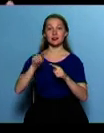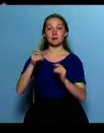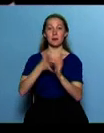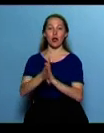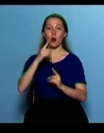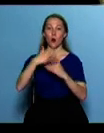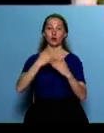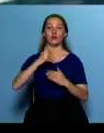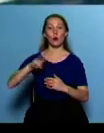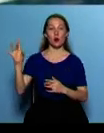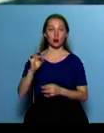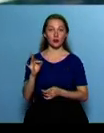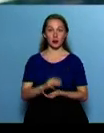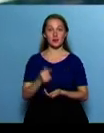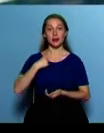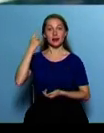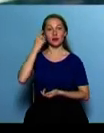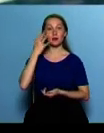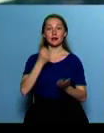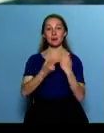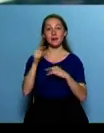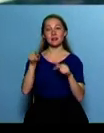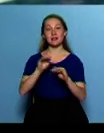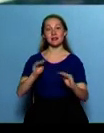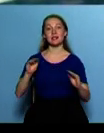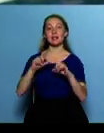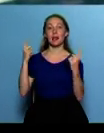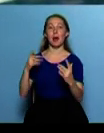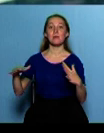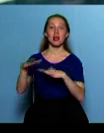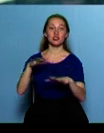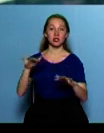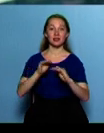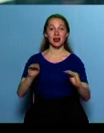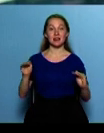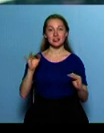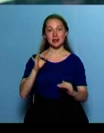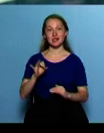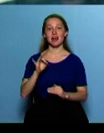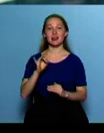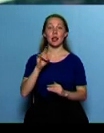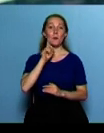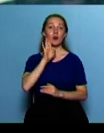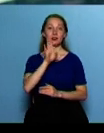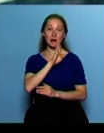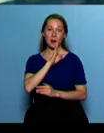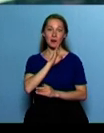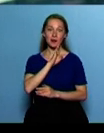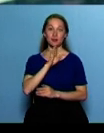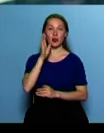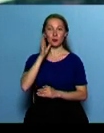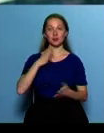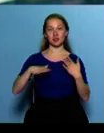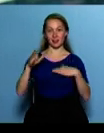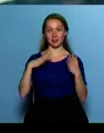2 миллиона рублей. Я думаю, когда появится здесь детская площадка, дети и молодые мамы будут